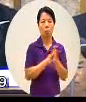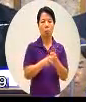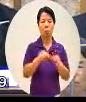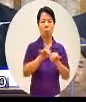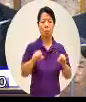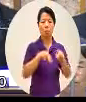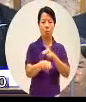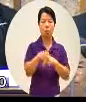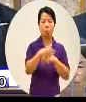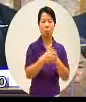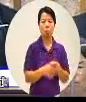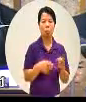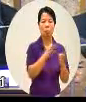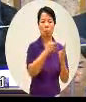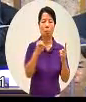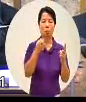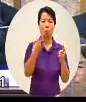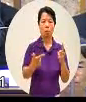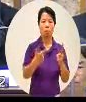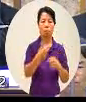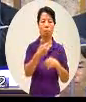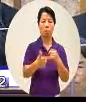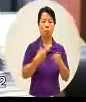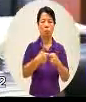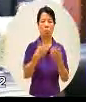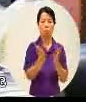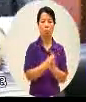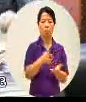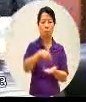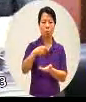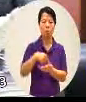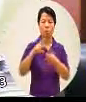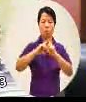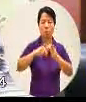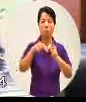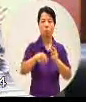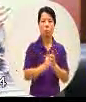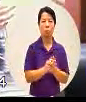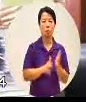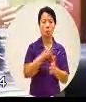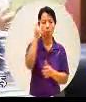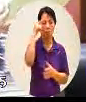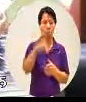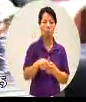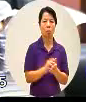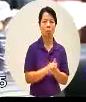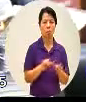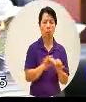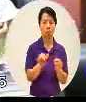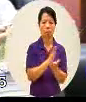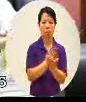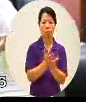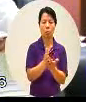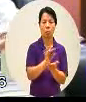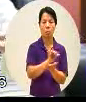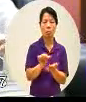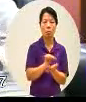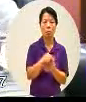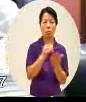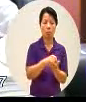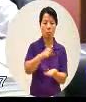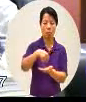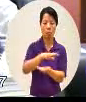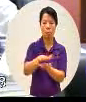到106年。 所以你的回答、啊、跟你写这一本啊，你火车头这样子薄薄几张纸，里面随便写一